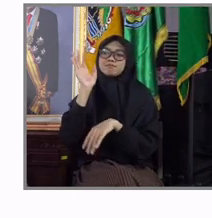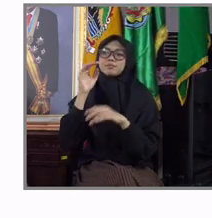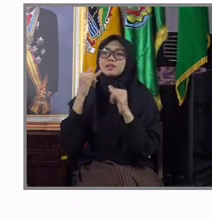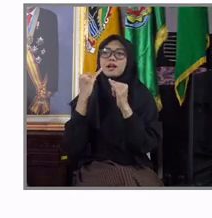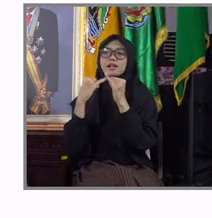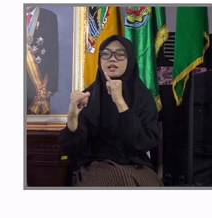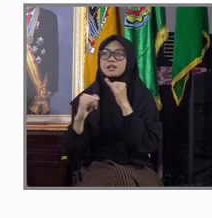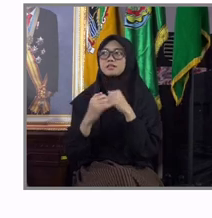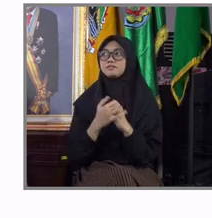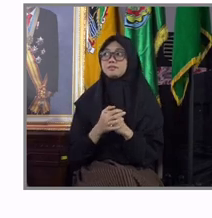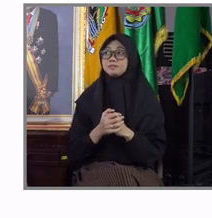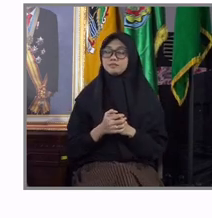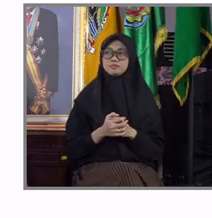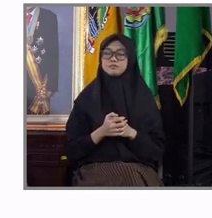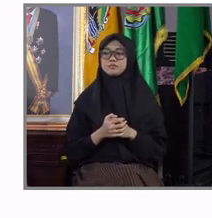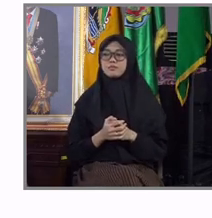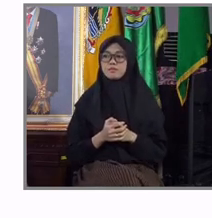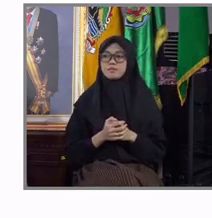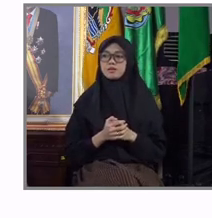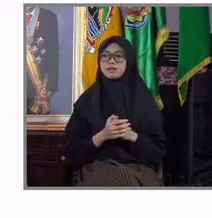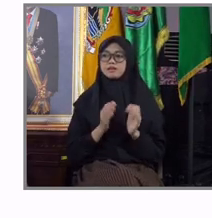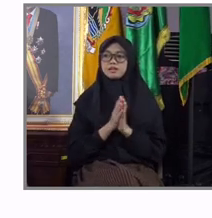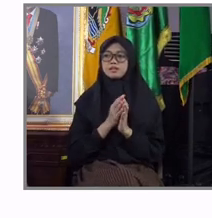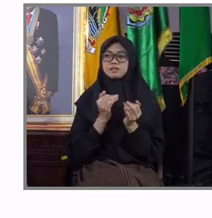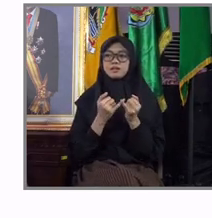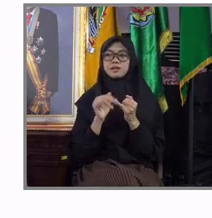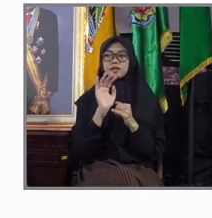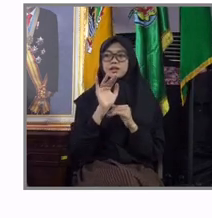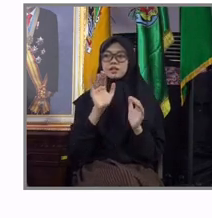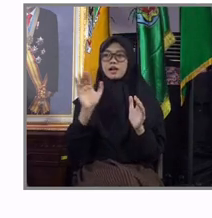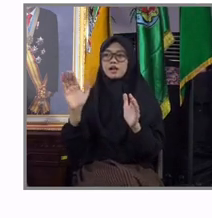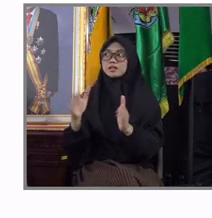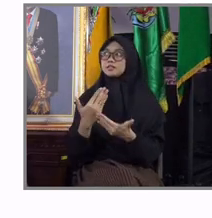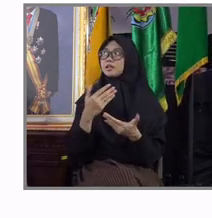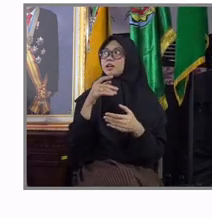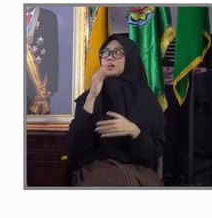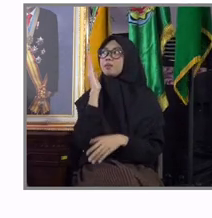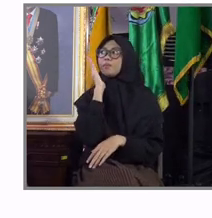ini ya, sudah real time. Dan nanti saya akan ngajak satu anak